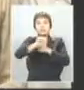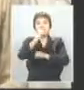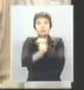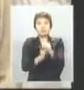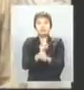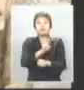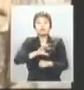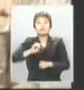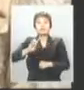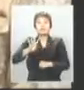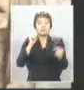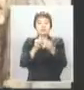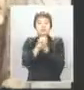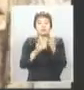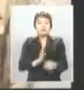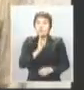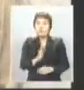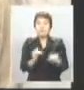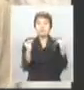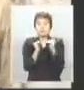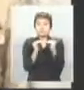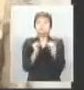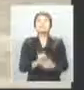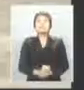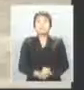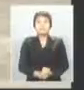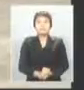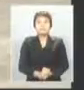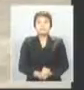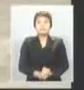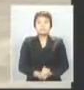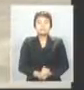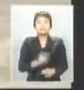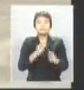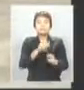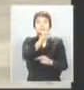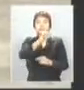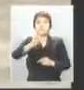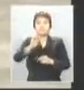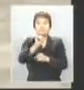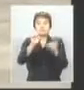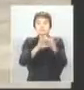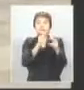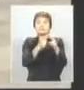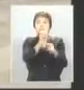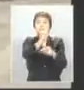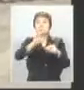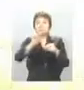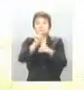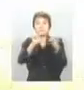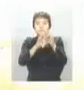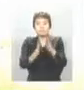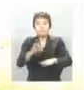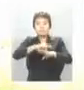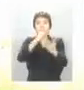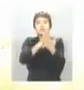ดำเนินไปดวยความบริสุดยุติธรรมขณะที่นายสมบูรณ์พ่อนพิเนธพงนักวชาก